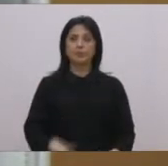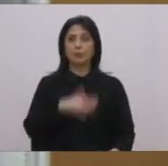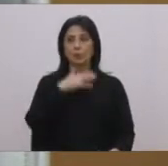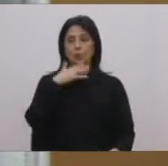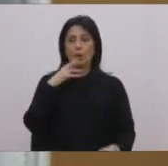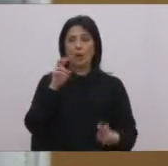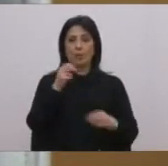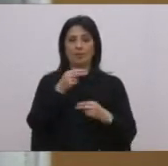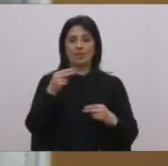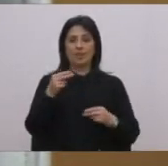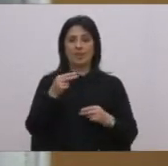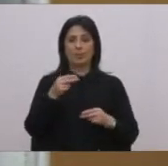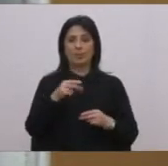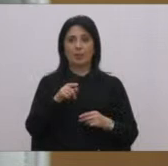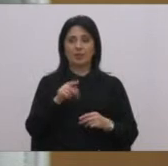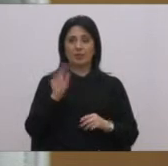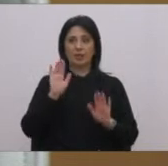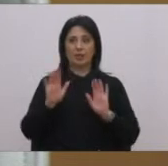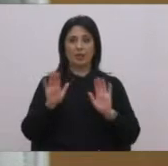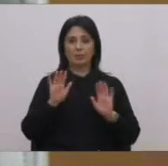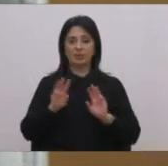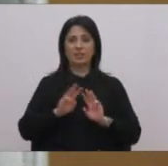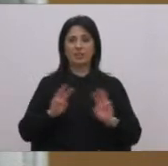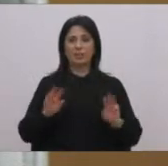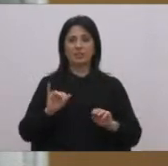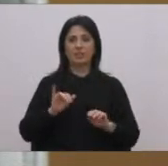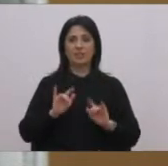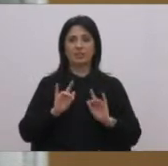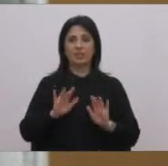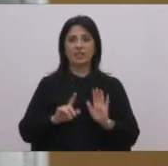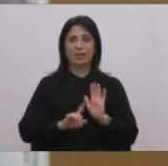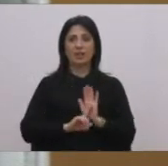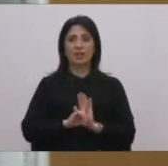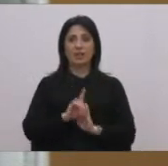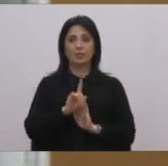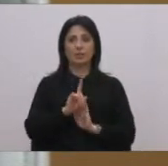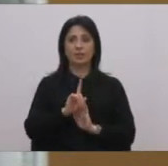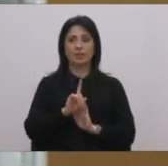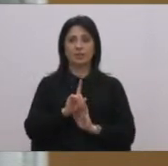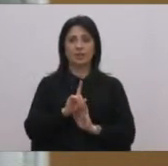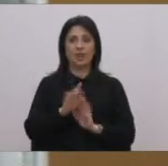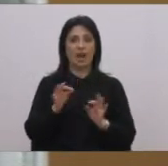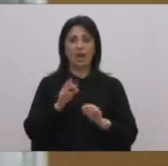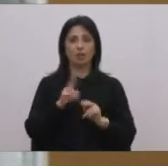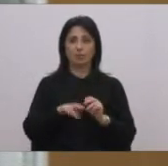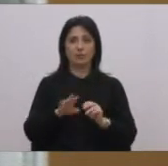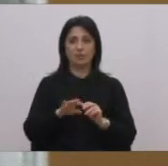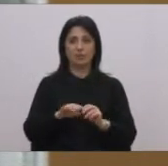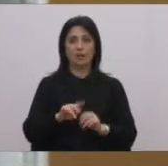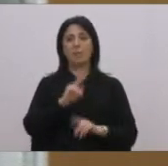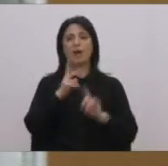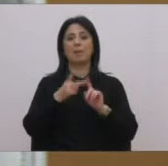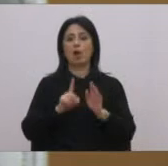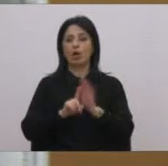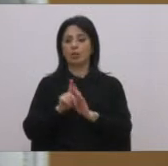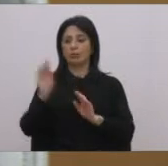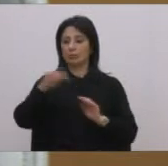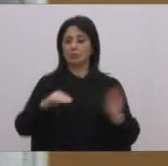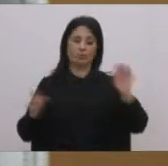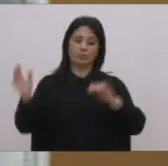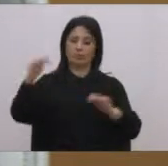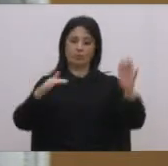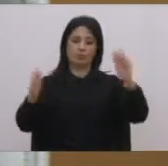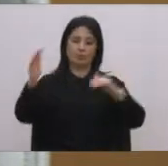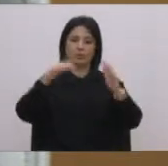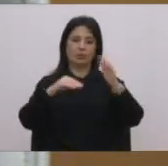უამრავი თემაა და თქვენ ხელმძღვანელობთ სამინისტროს, სადაც საქმე იწყება და არასოდეს არ სრულდება. მე მეორე საქმე იწყება, კიდევ სრულდება და